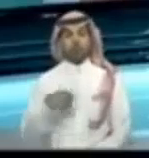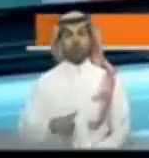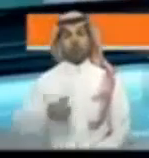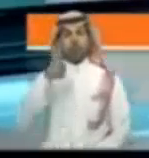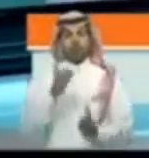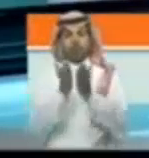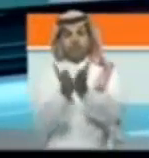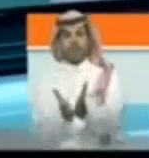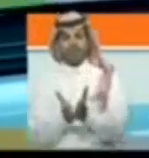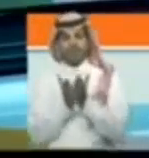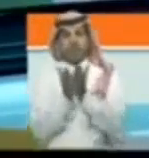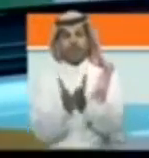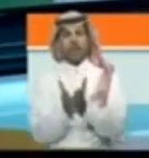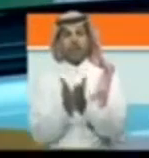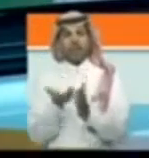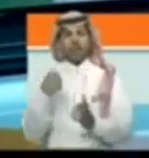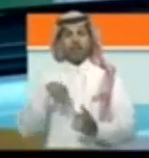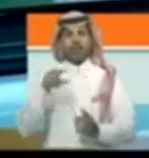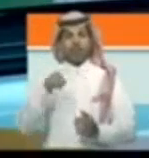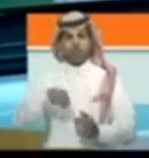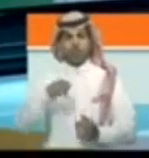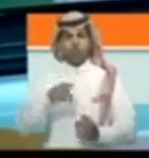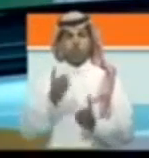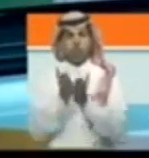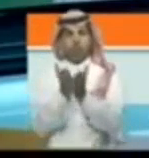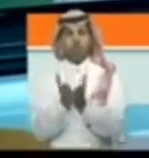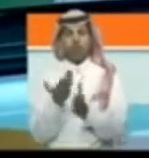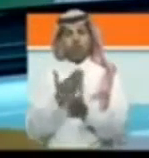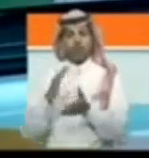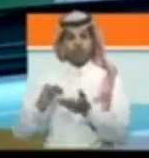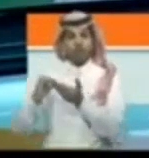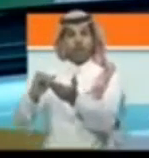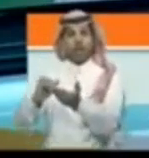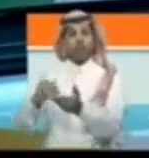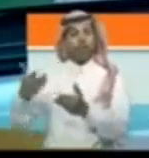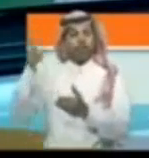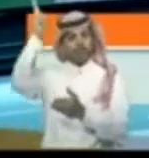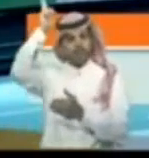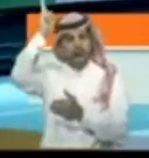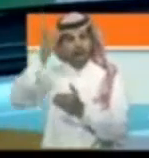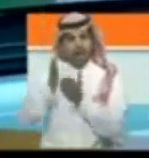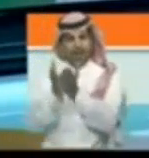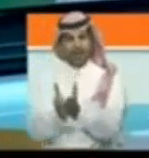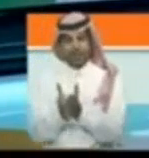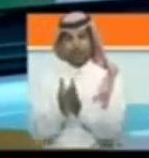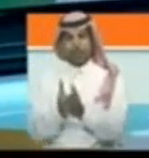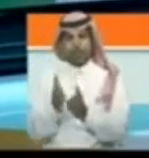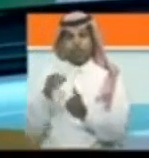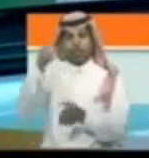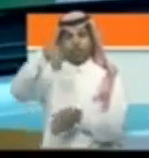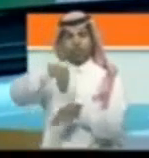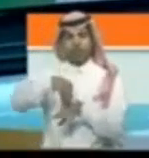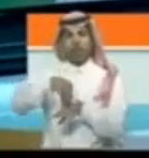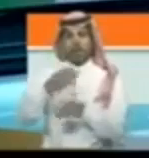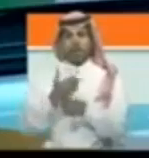تمكنت سفينة حرس الحدود فرسان من إخلاء راكب أمريكي تعرض للنزيف معوي على متن